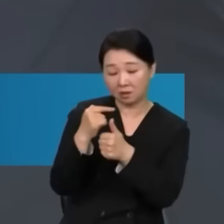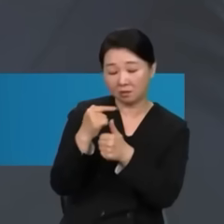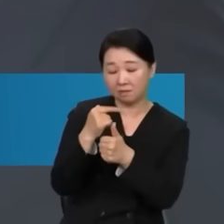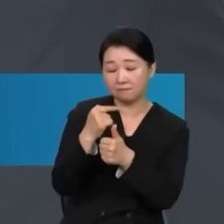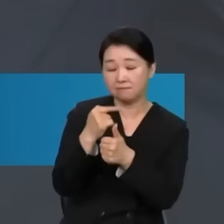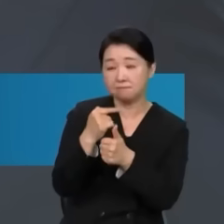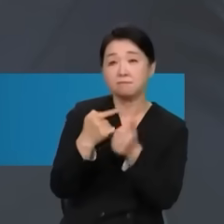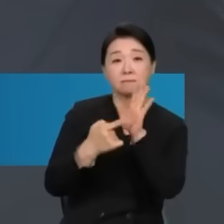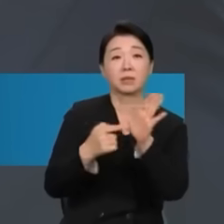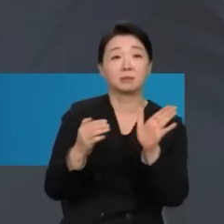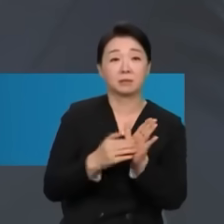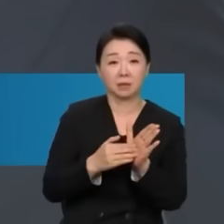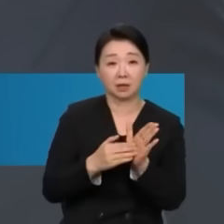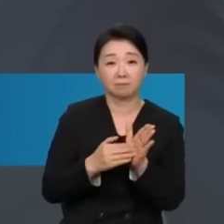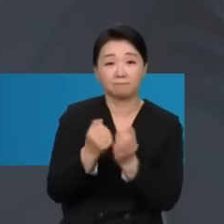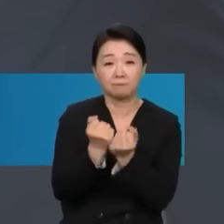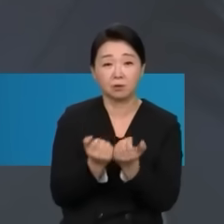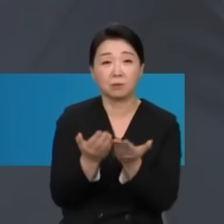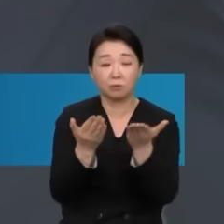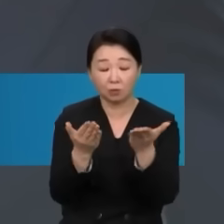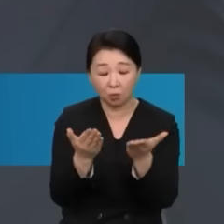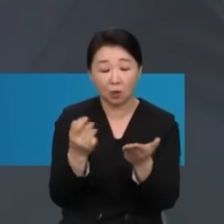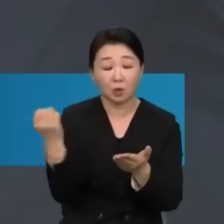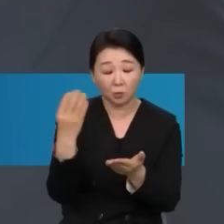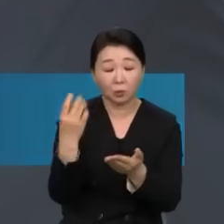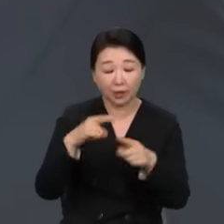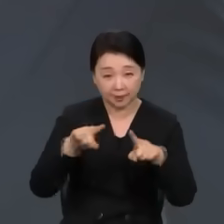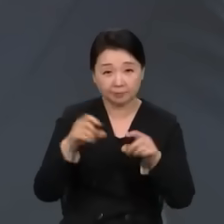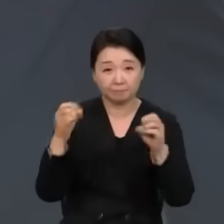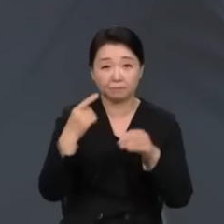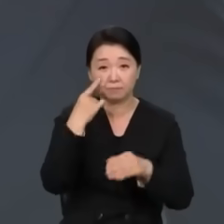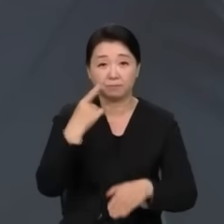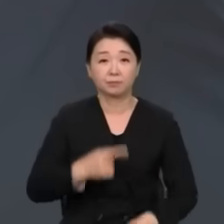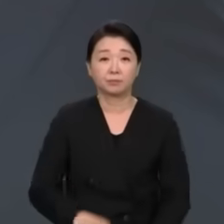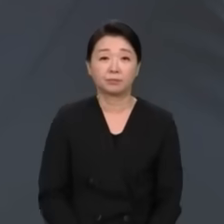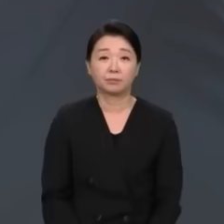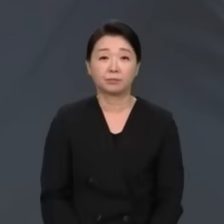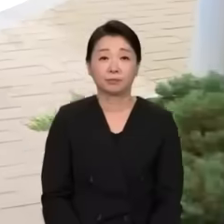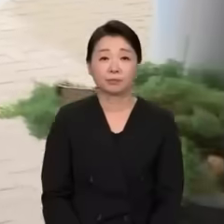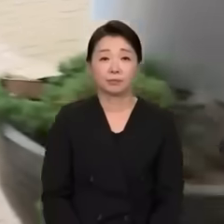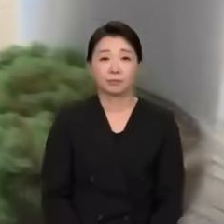반박했는데 먼저 김민관 기자 보도 보시고 스튜디오에서 따져보겠습니다.